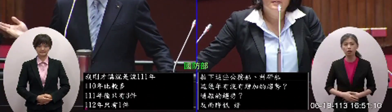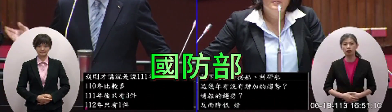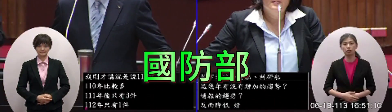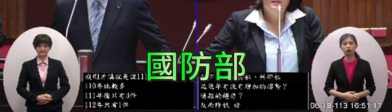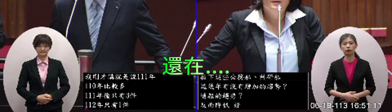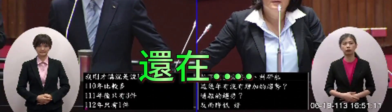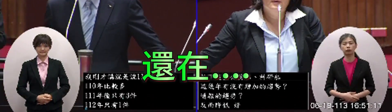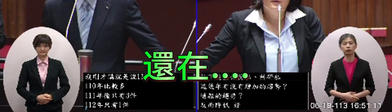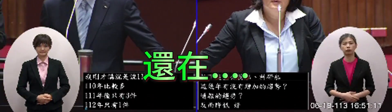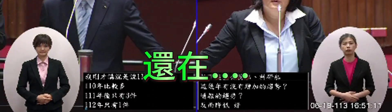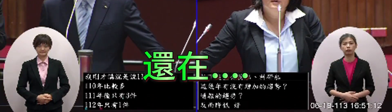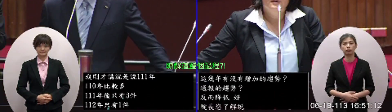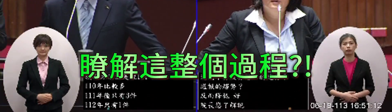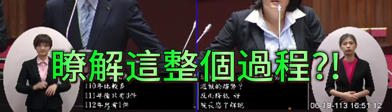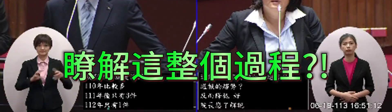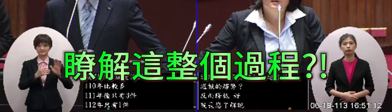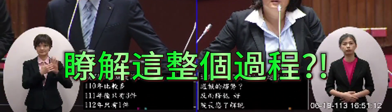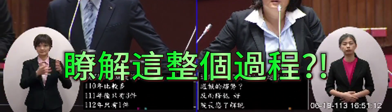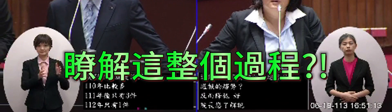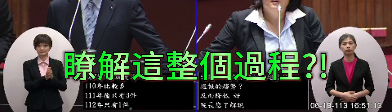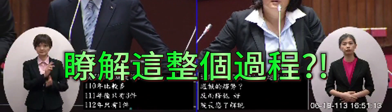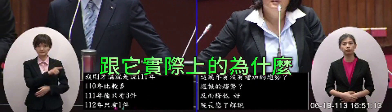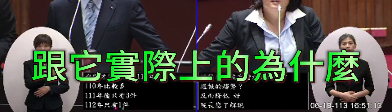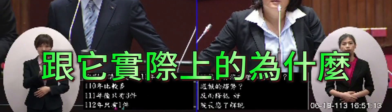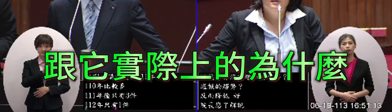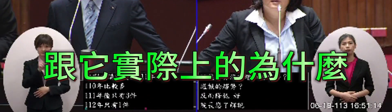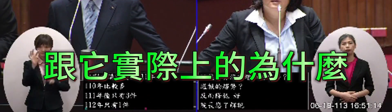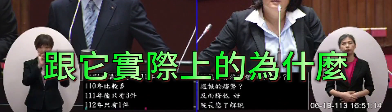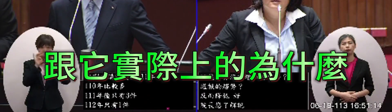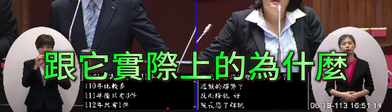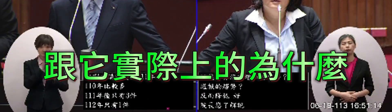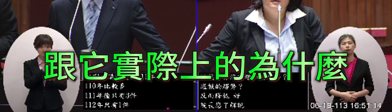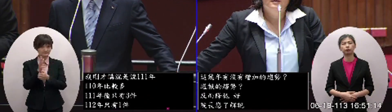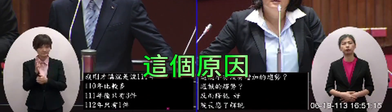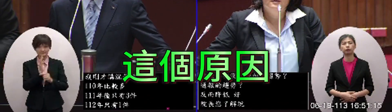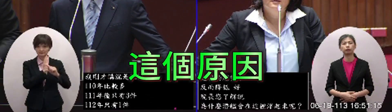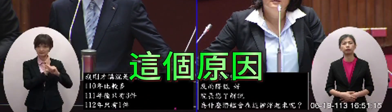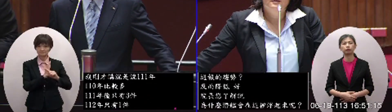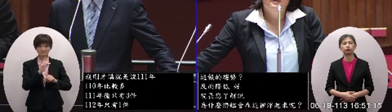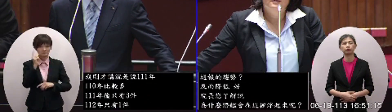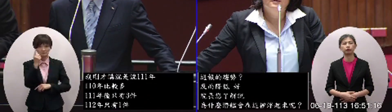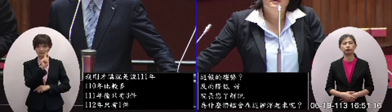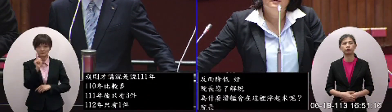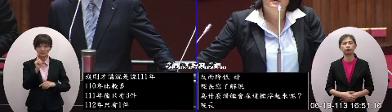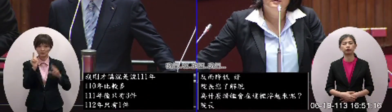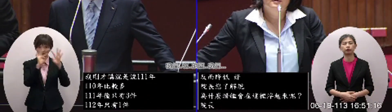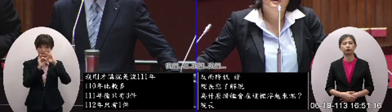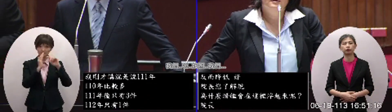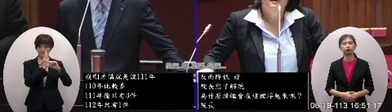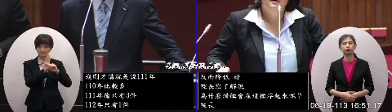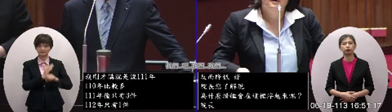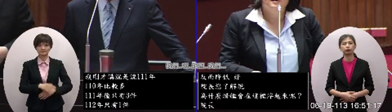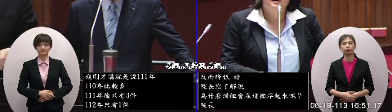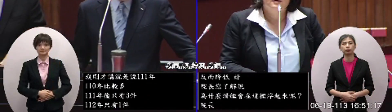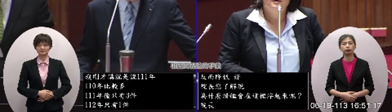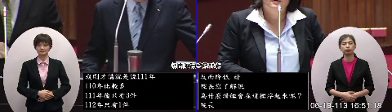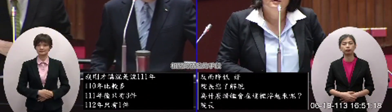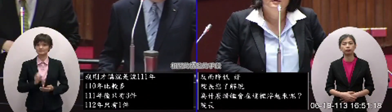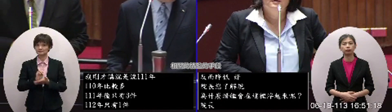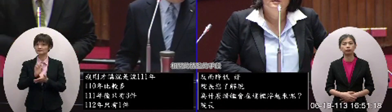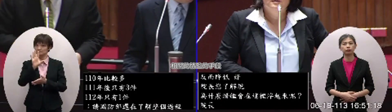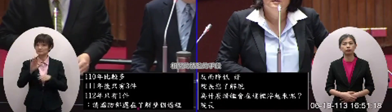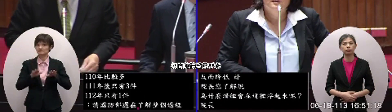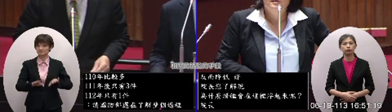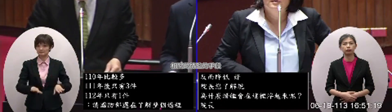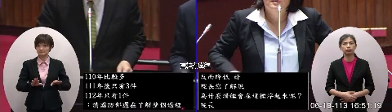我请国防部还在了解这整个过程，跟他实际上的为什么这个原因。 跟委员报告，我们按照我们